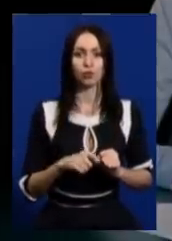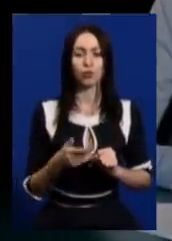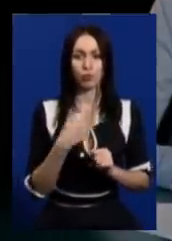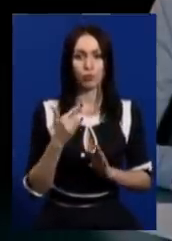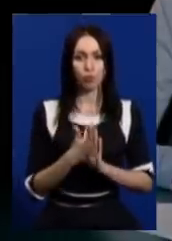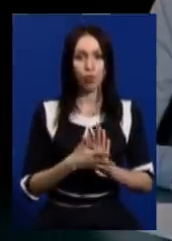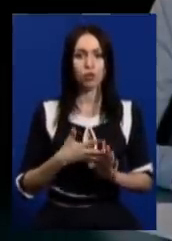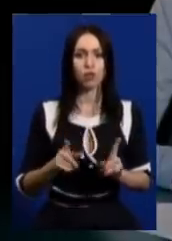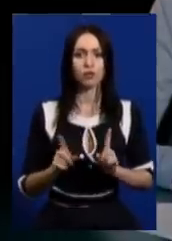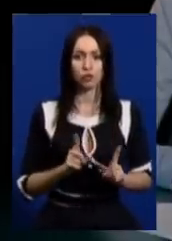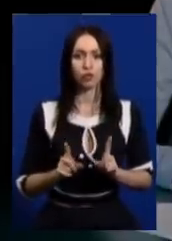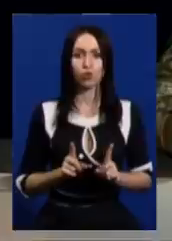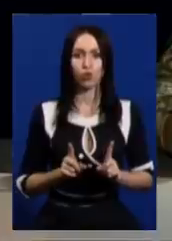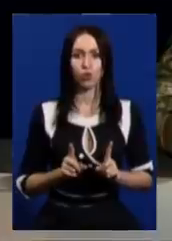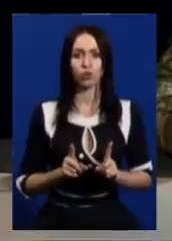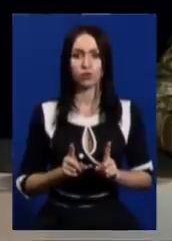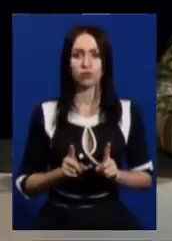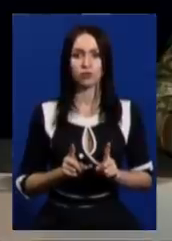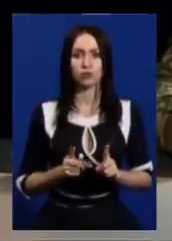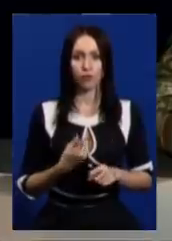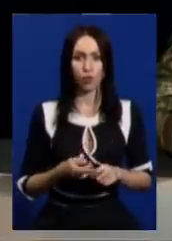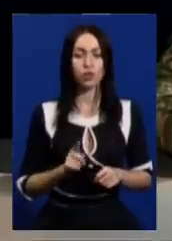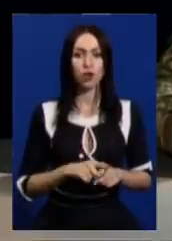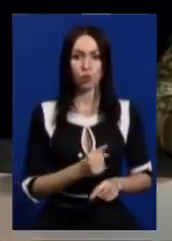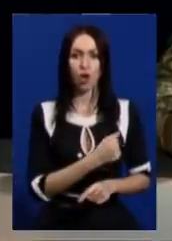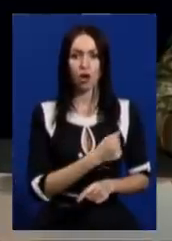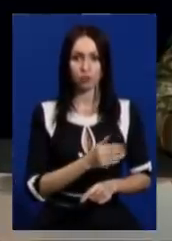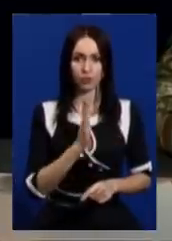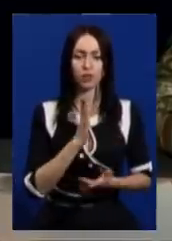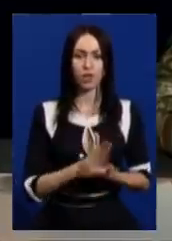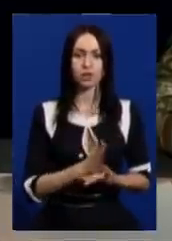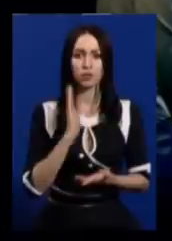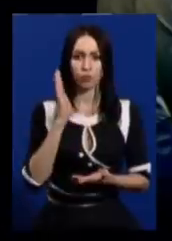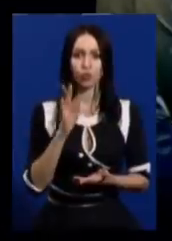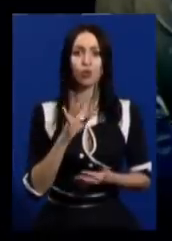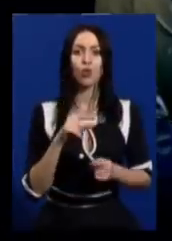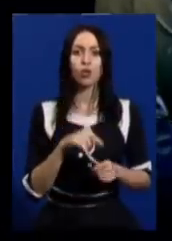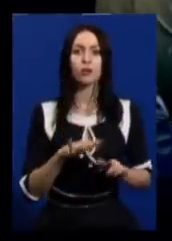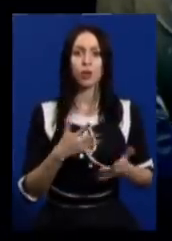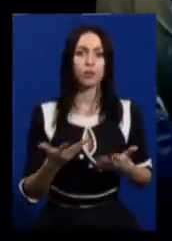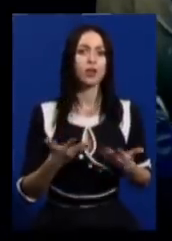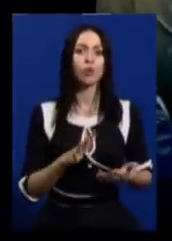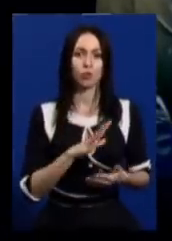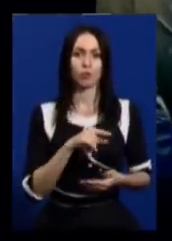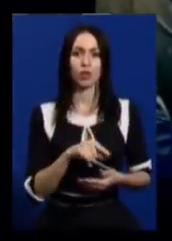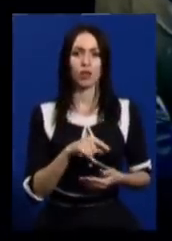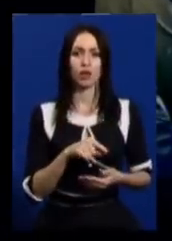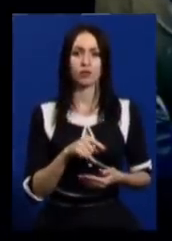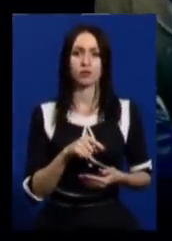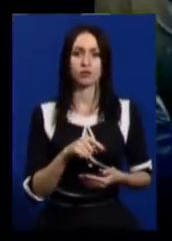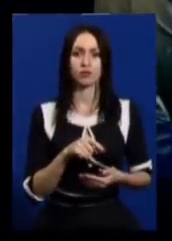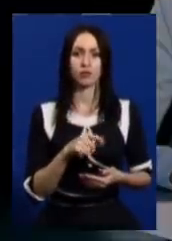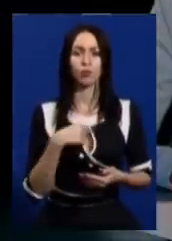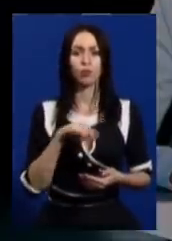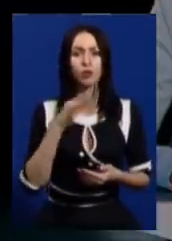поняли, что у такої армії буде будущее. Але на той момент, якою вона була, з оснащення, ми